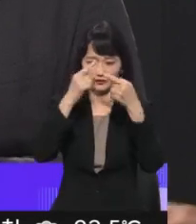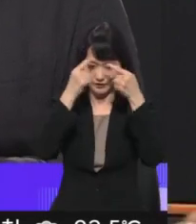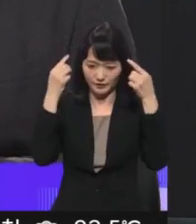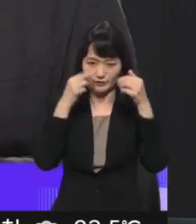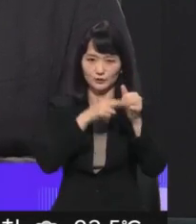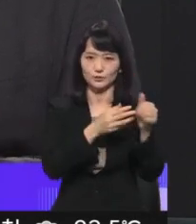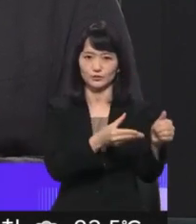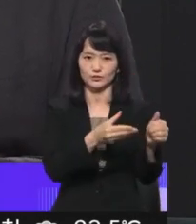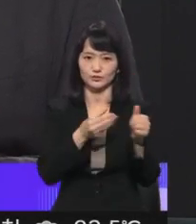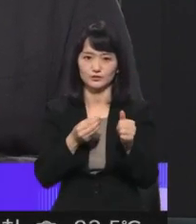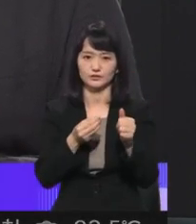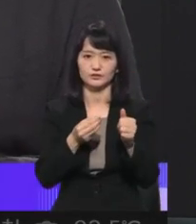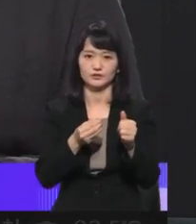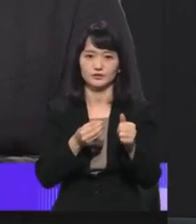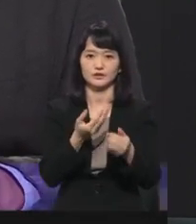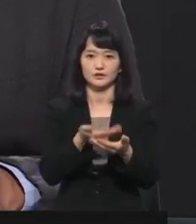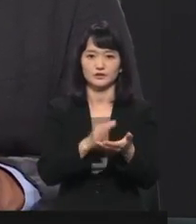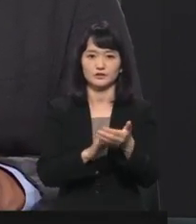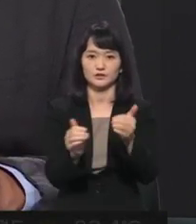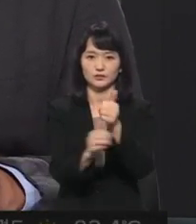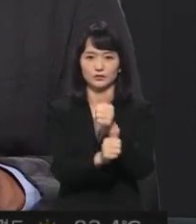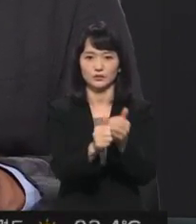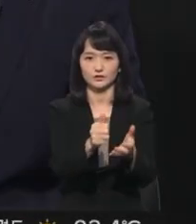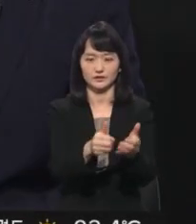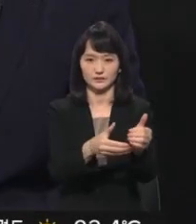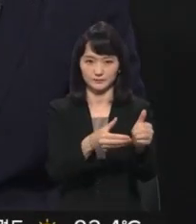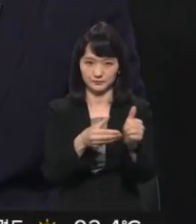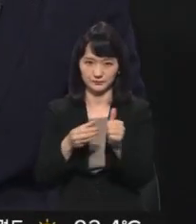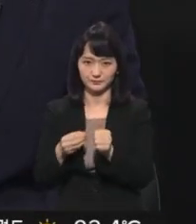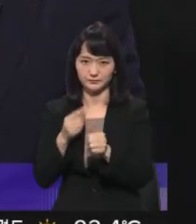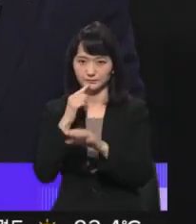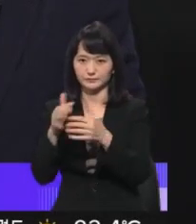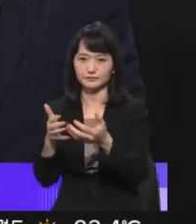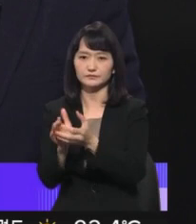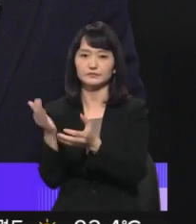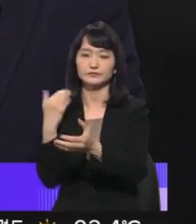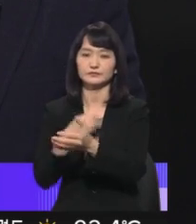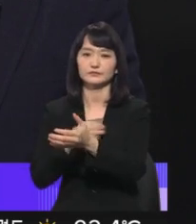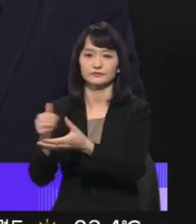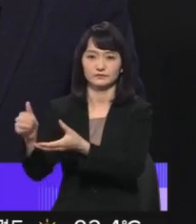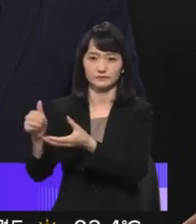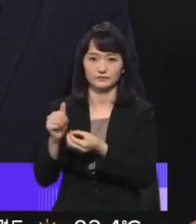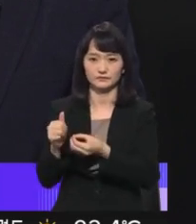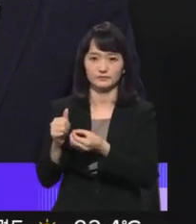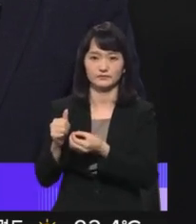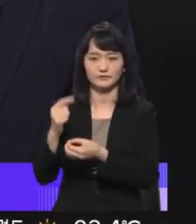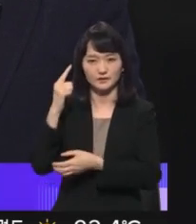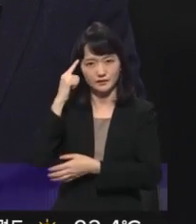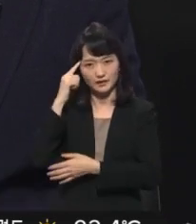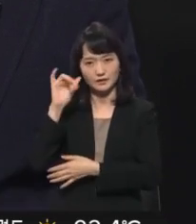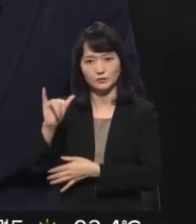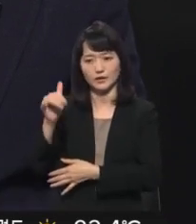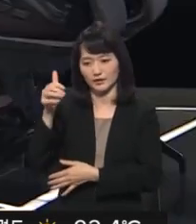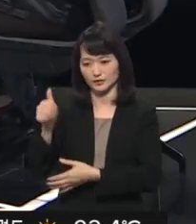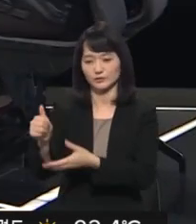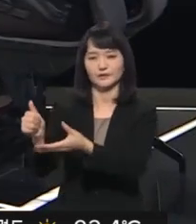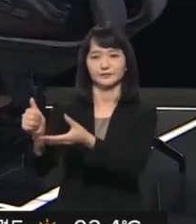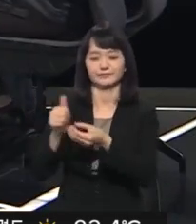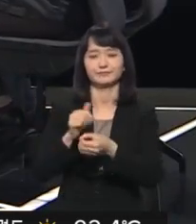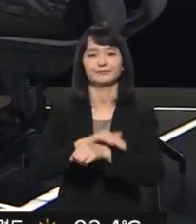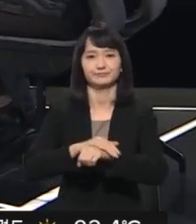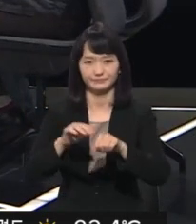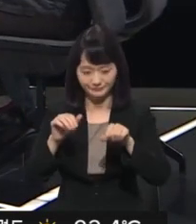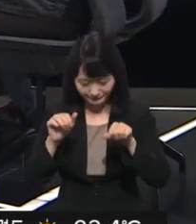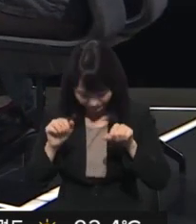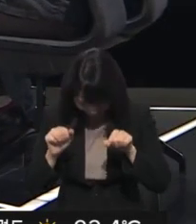국민의 힘 천안함 혁신이 원 더불어 민주당의 체 입에 전 의원 김성의 신코 의 소장 나왔습니다 안녕하십니까